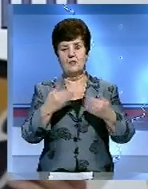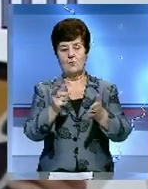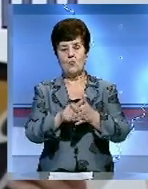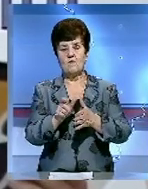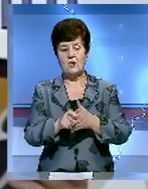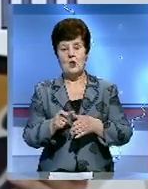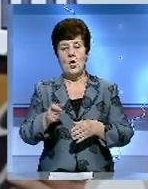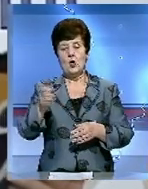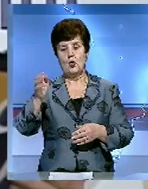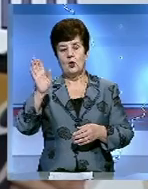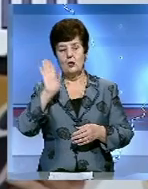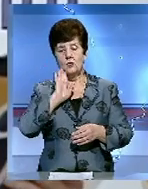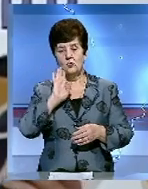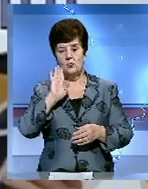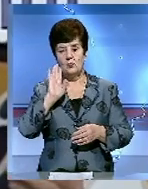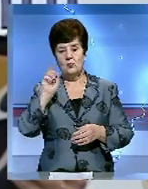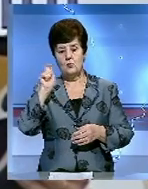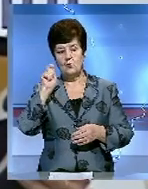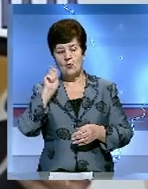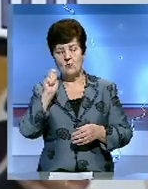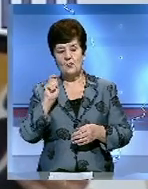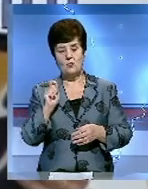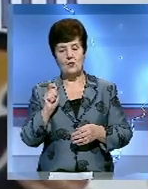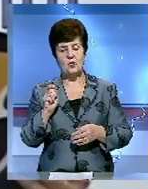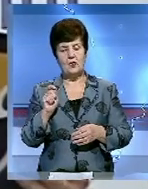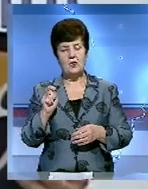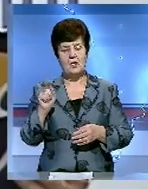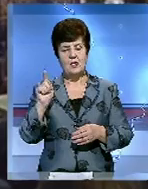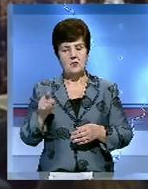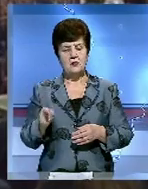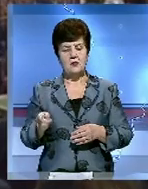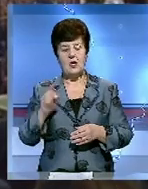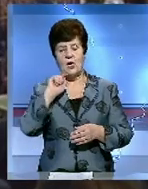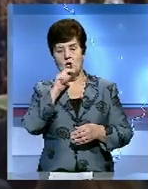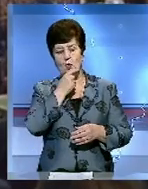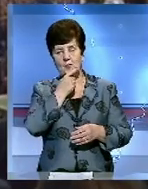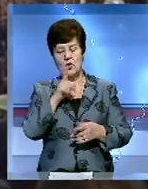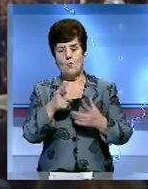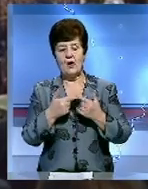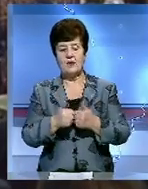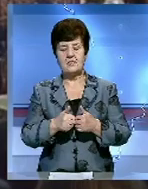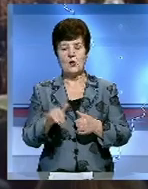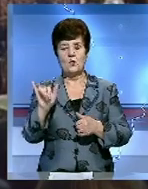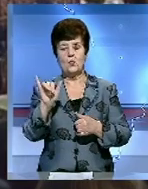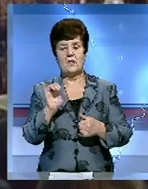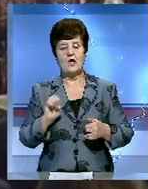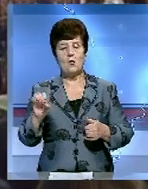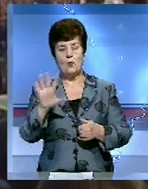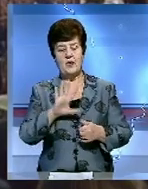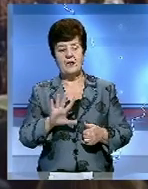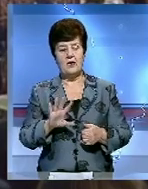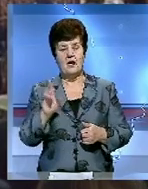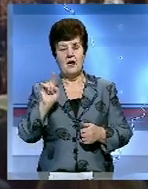domnului Kacerauskis Mindaugas, secția politică și economică a delegației Uniunii Europene, care va da